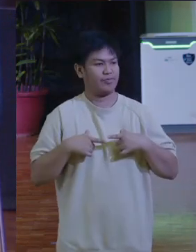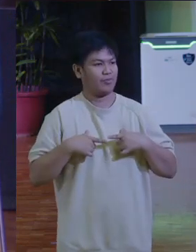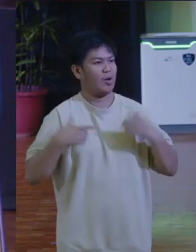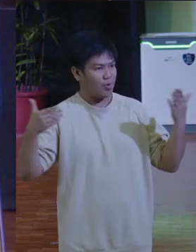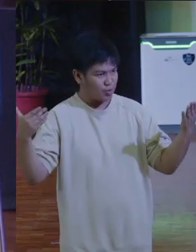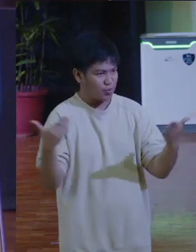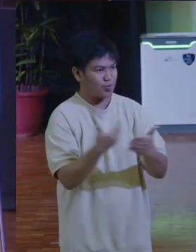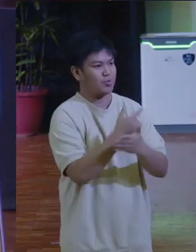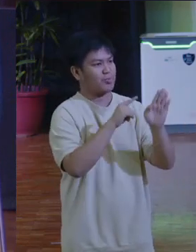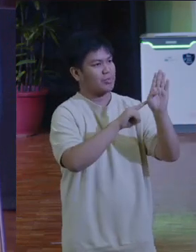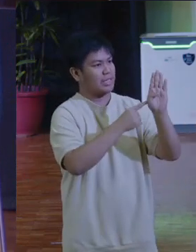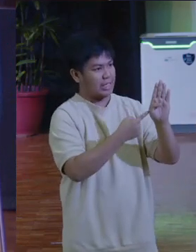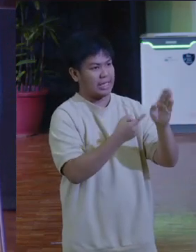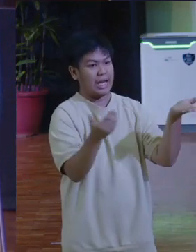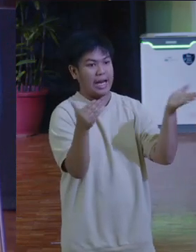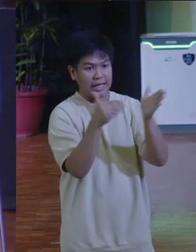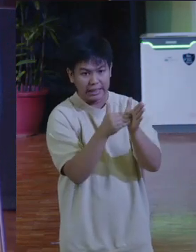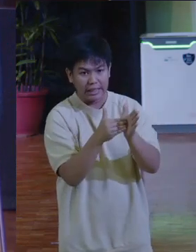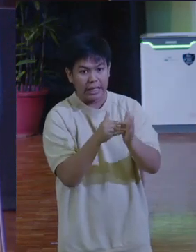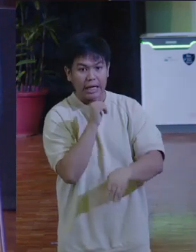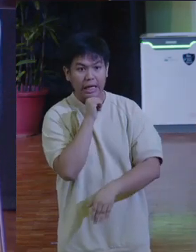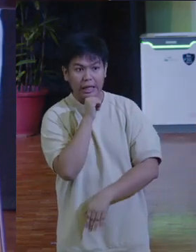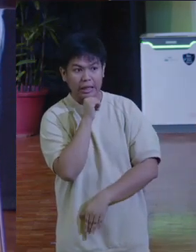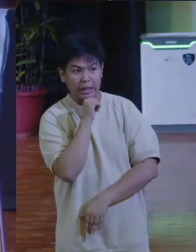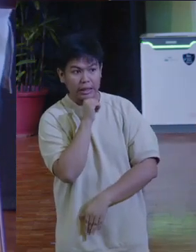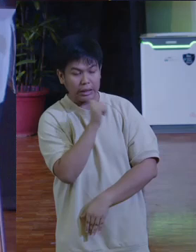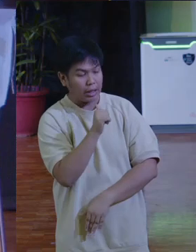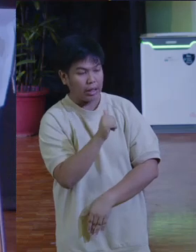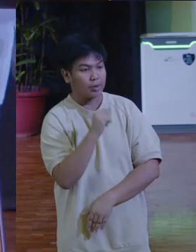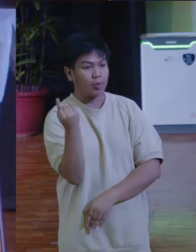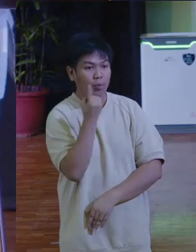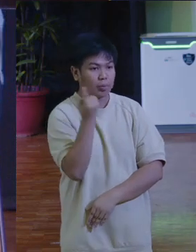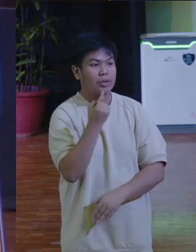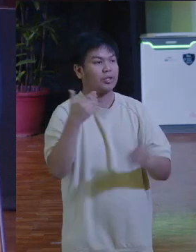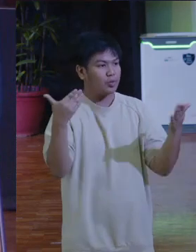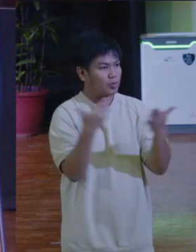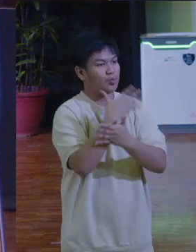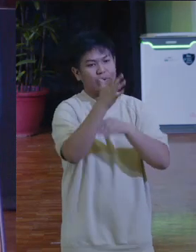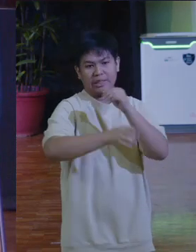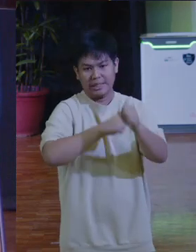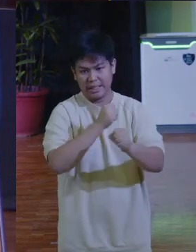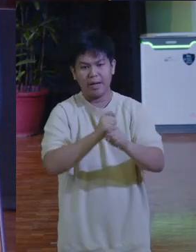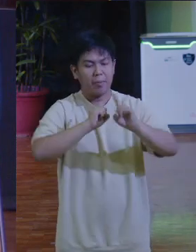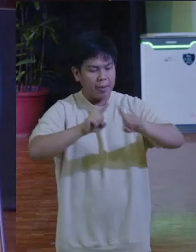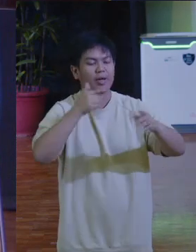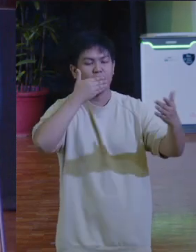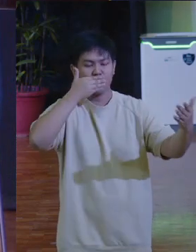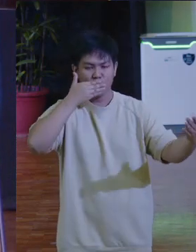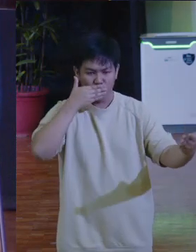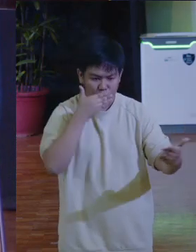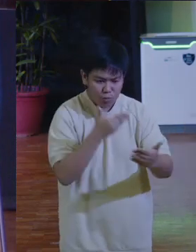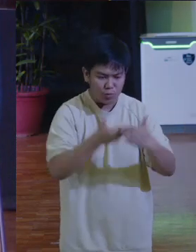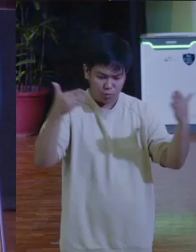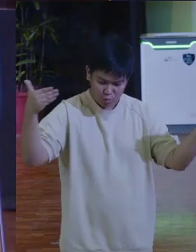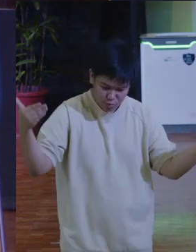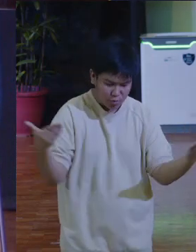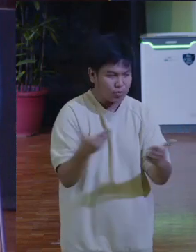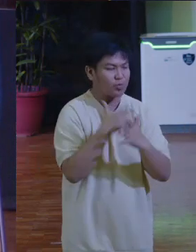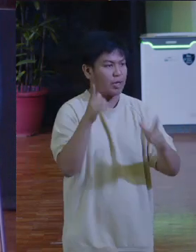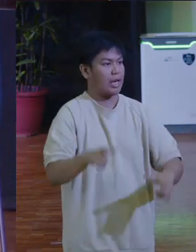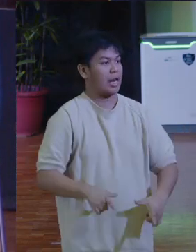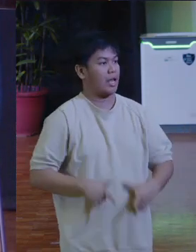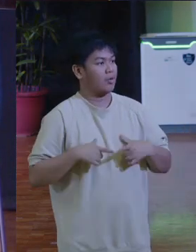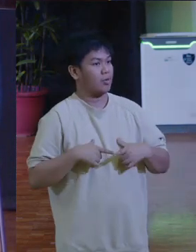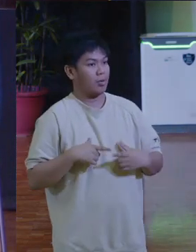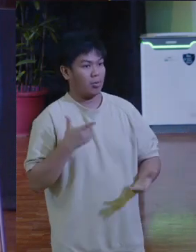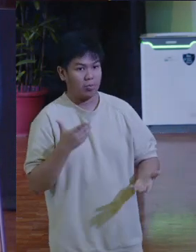bagong simulain, hindi lang basta-basta bagong taon. Marahil, marami sa atin,